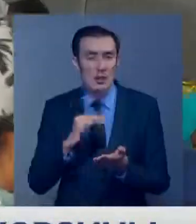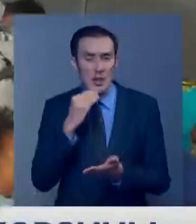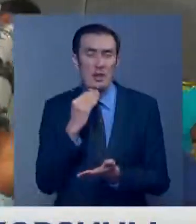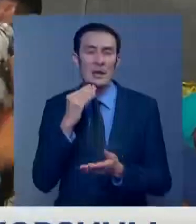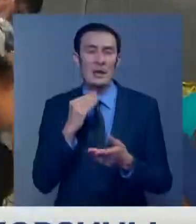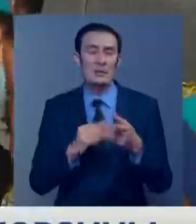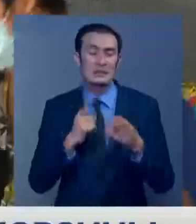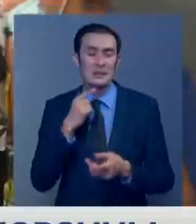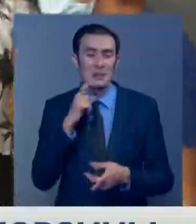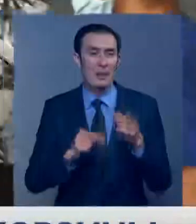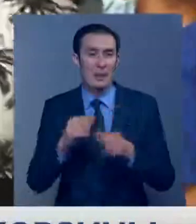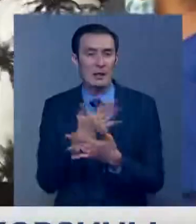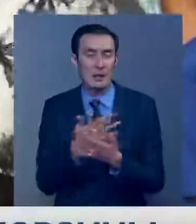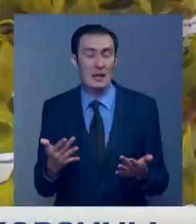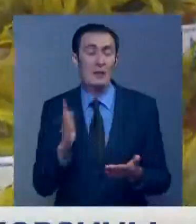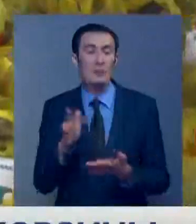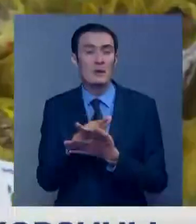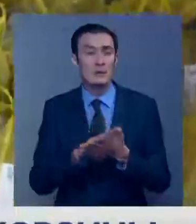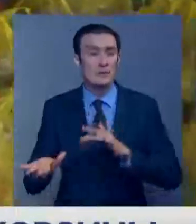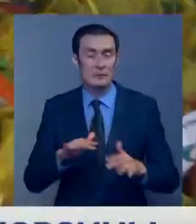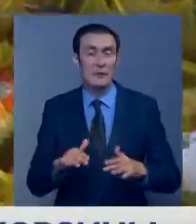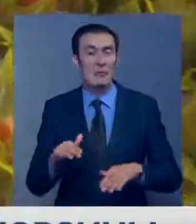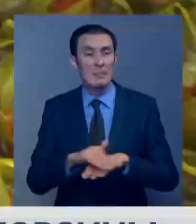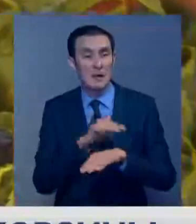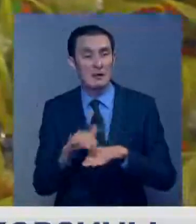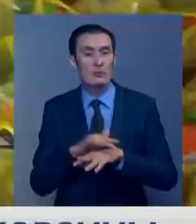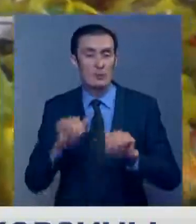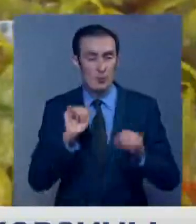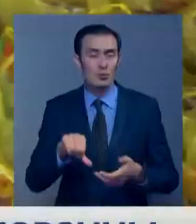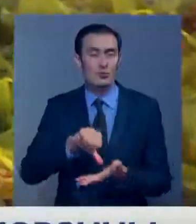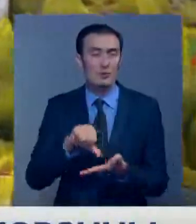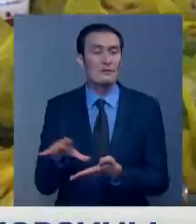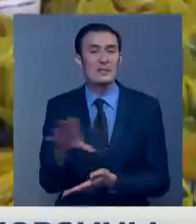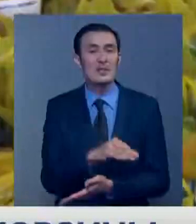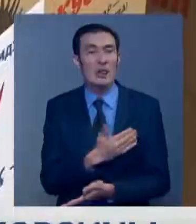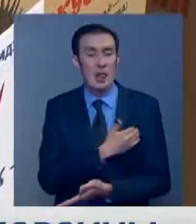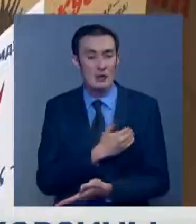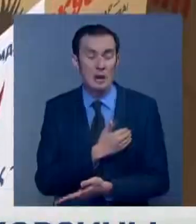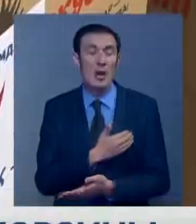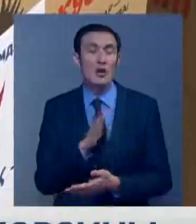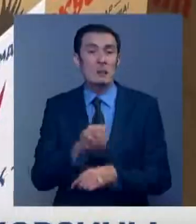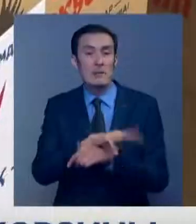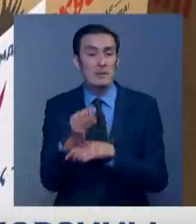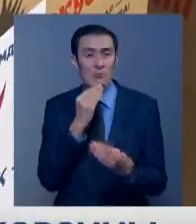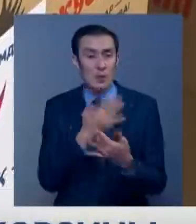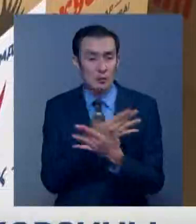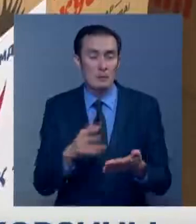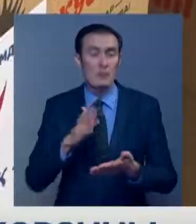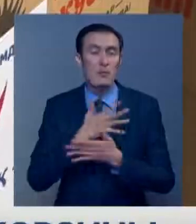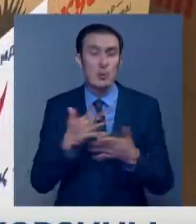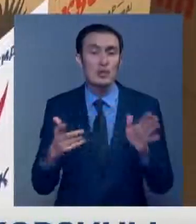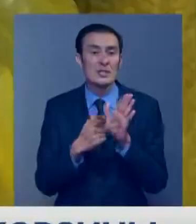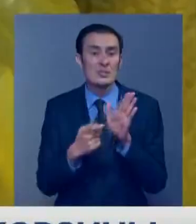словам организаторов, акция будет продолжена. К благородной миссии могут присоединиться все желающие. В целом обеспечить продуктами планируют